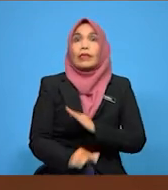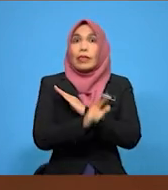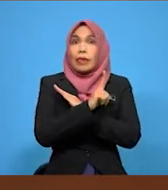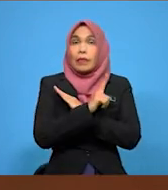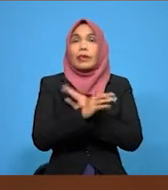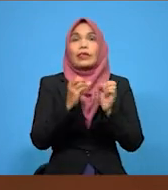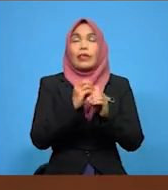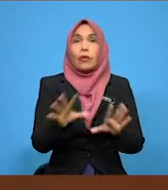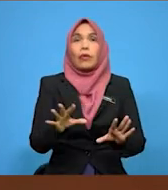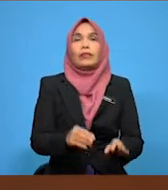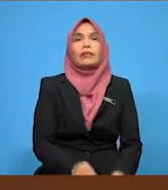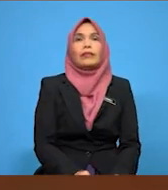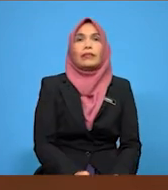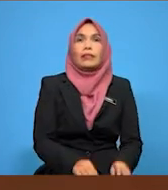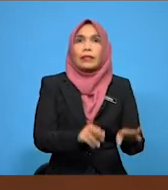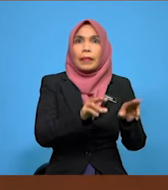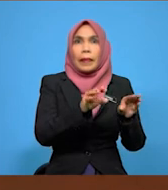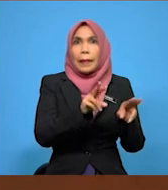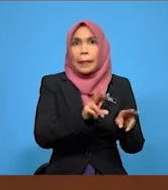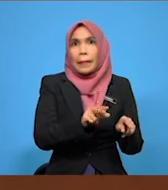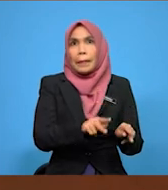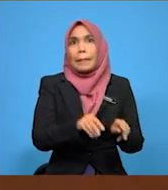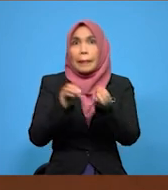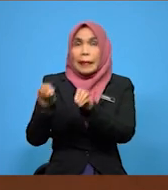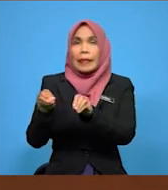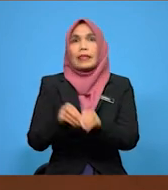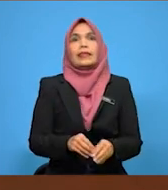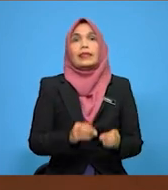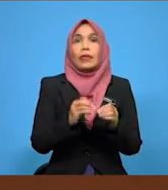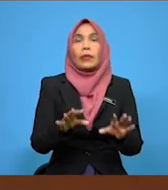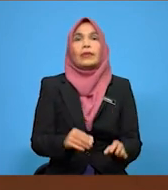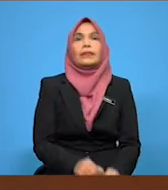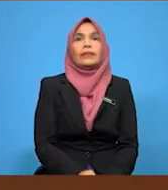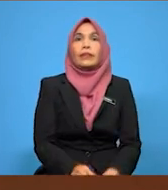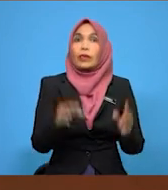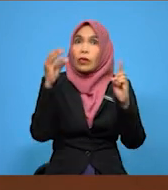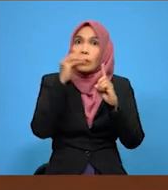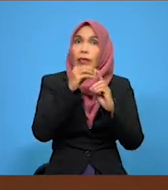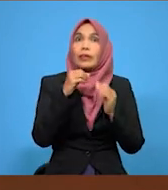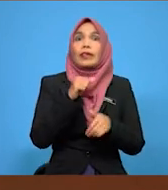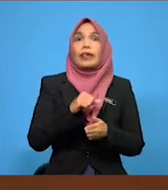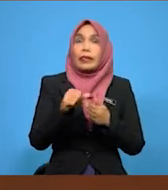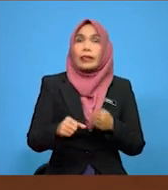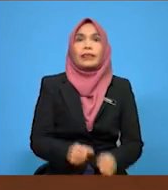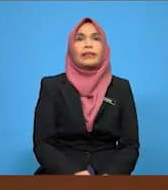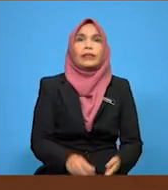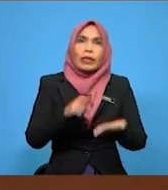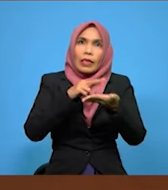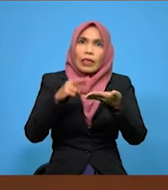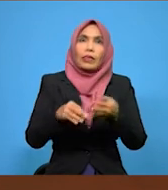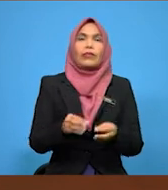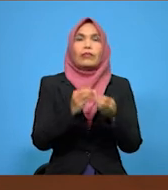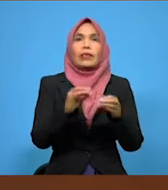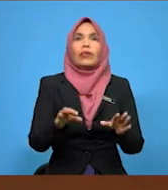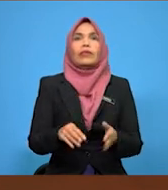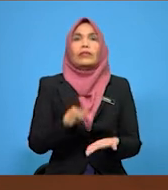digrade, memindahkan telur ayam ke bilik sejuk dan objektif yang terakhir, merekod telur ayam setelah